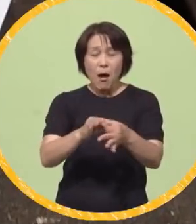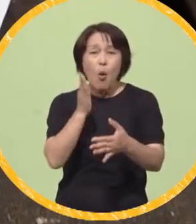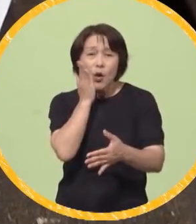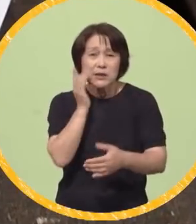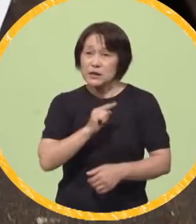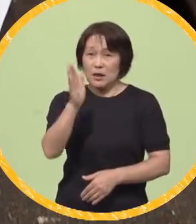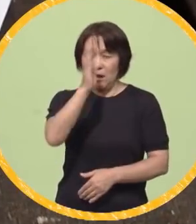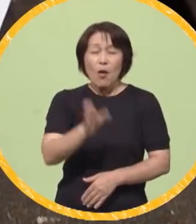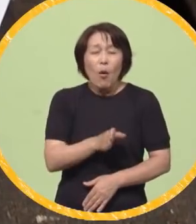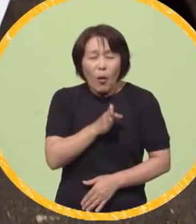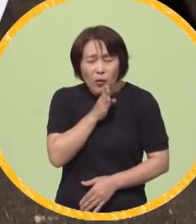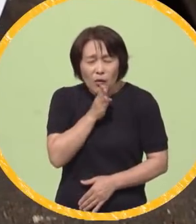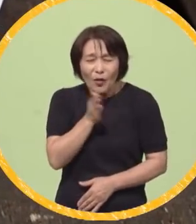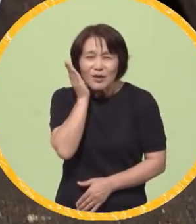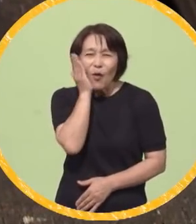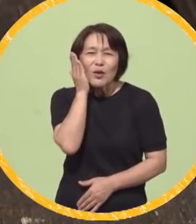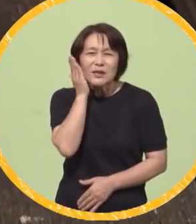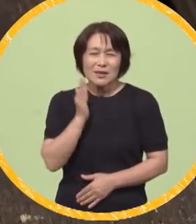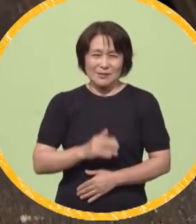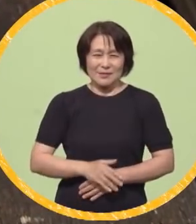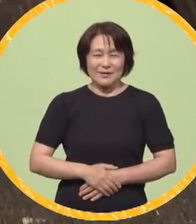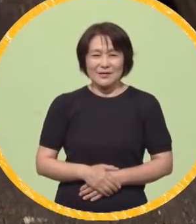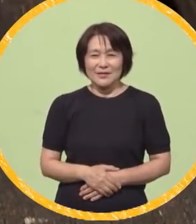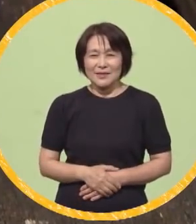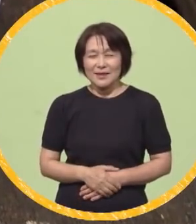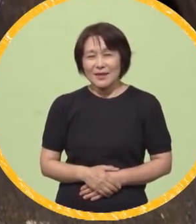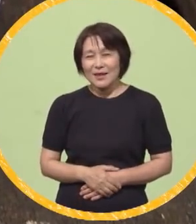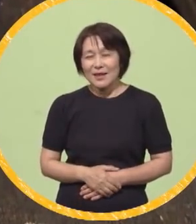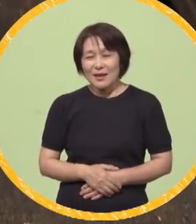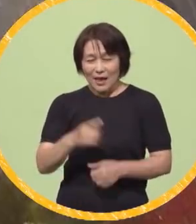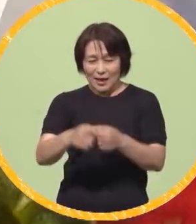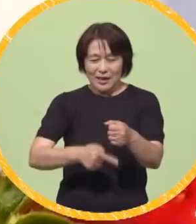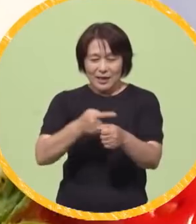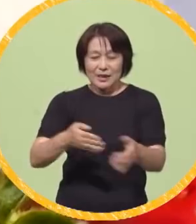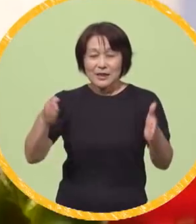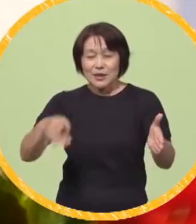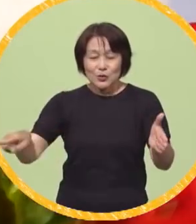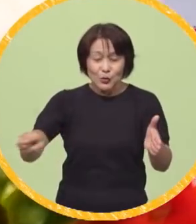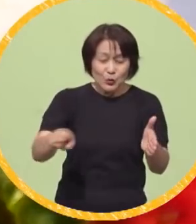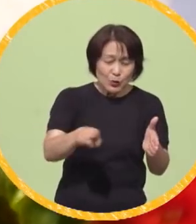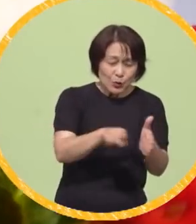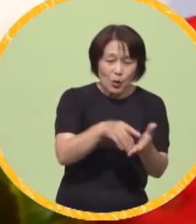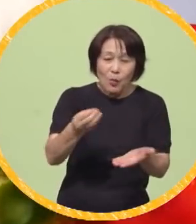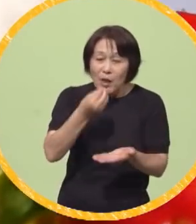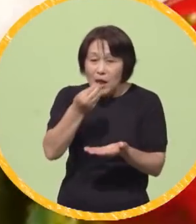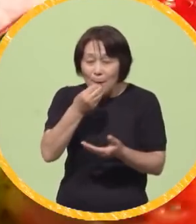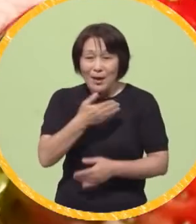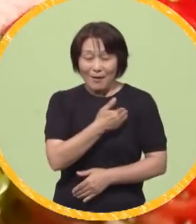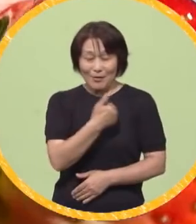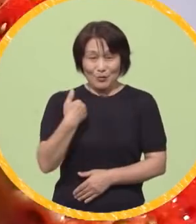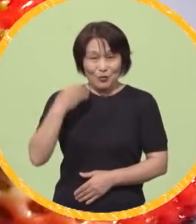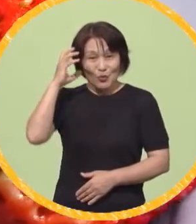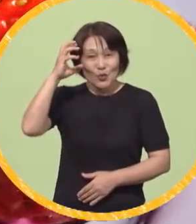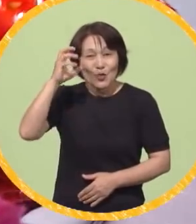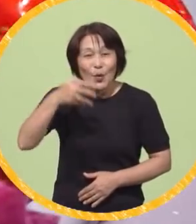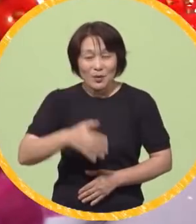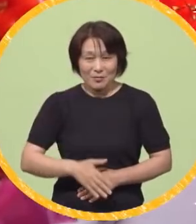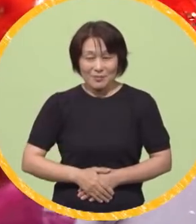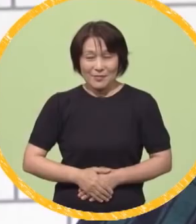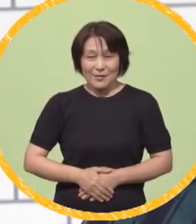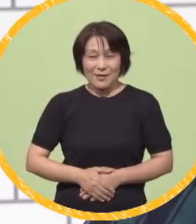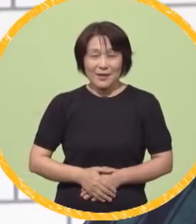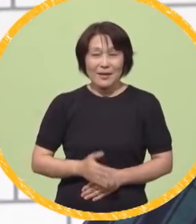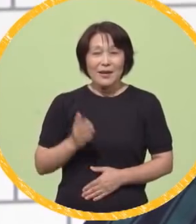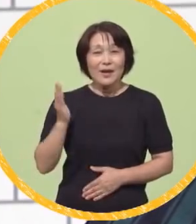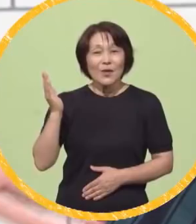当に美味しかったんですよ、うん、箱根リリカは。 いや、美味しいよ、 一年中食べられるってすごいね、うん、 ですよね、うん、一応あの箱根リリカ